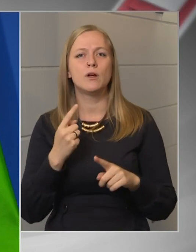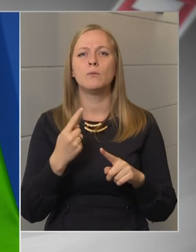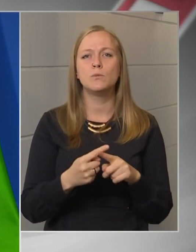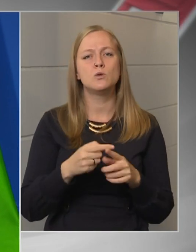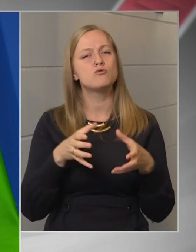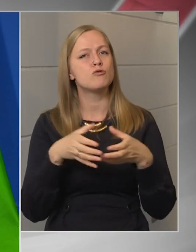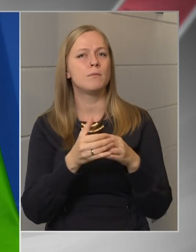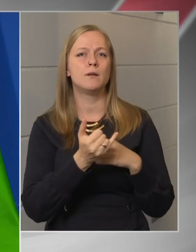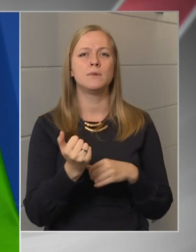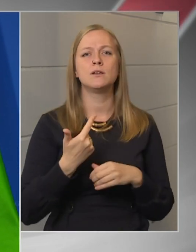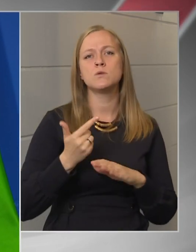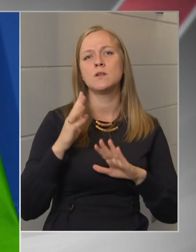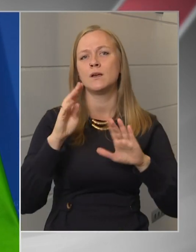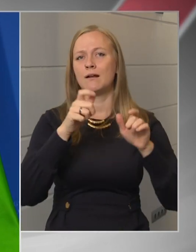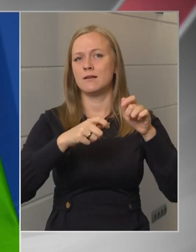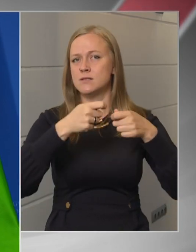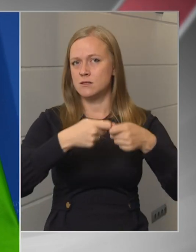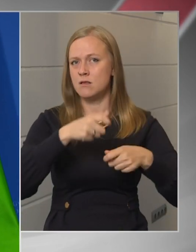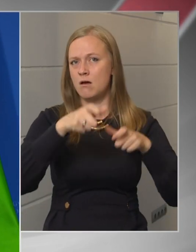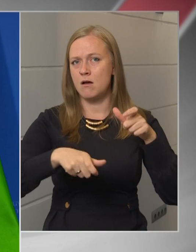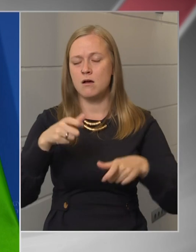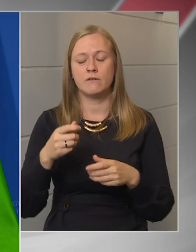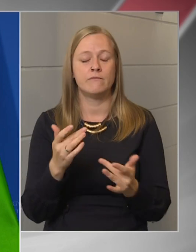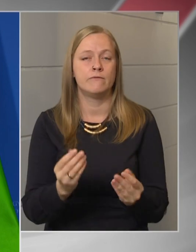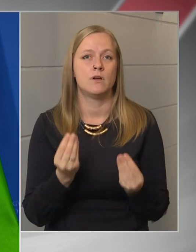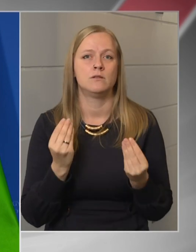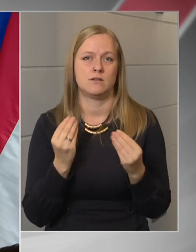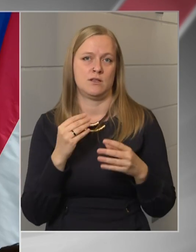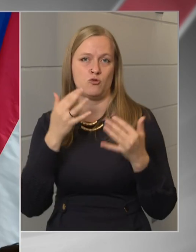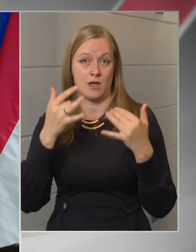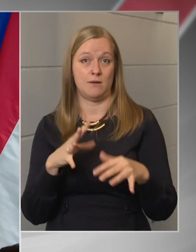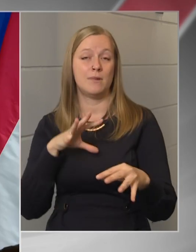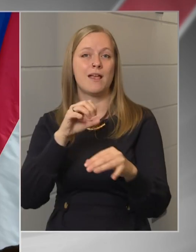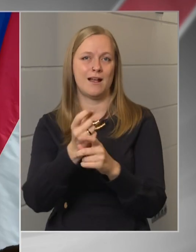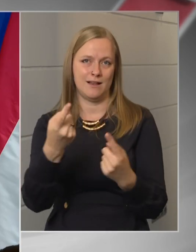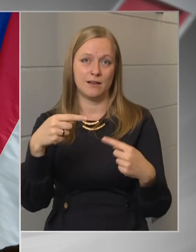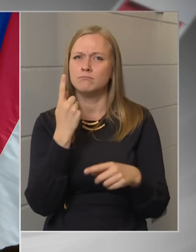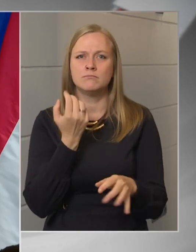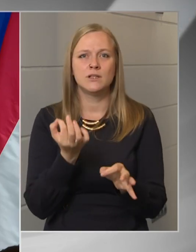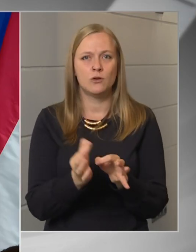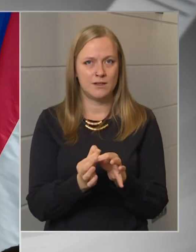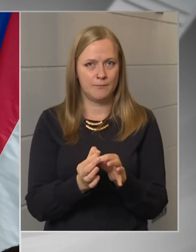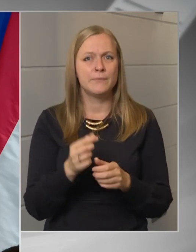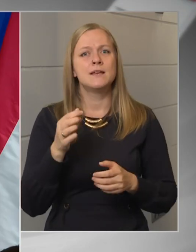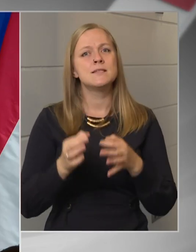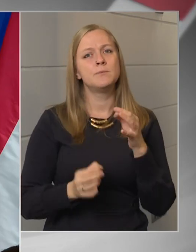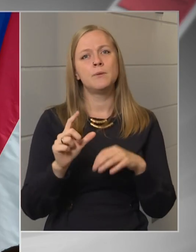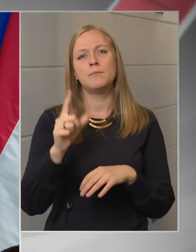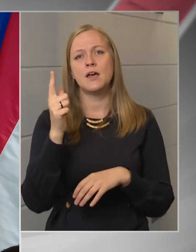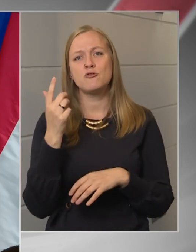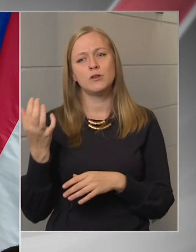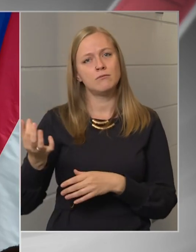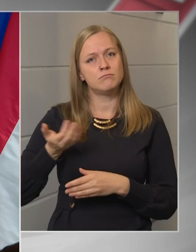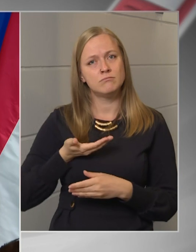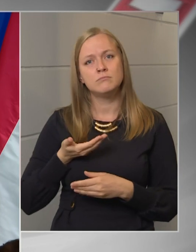29 tagjának ehhez a fantasztikus eredményhez, amit elértek. Mi történt? Ugye szeptember 2-án érkezett egy